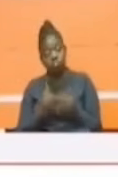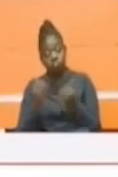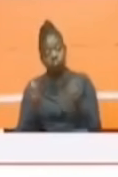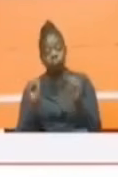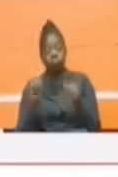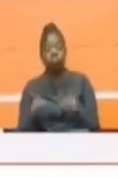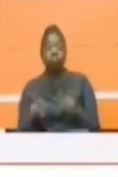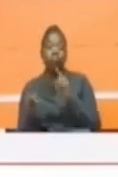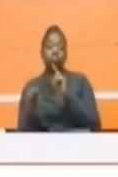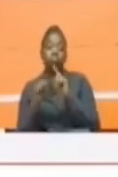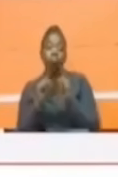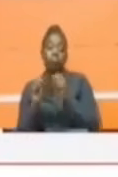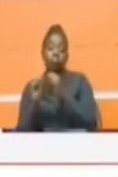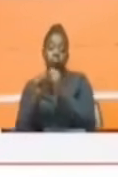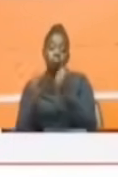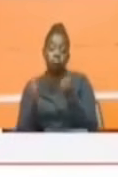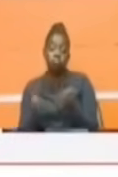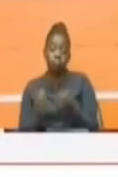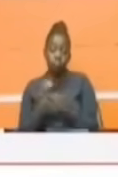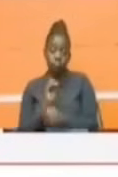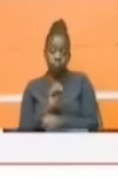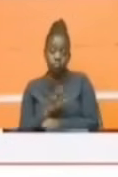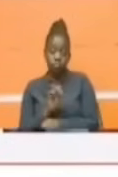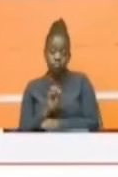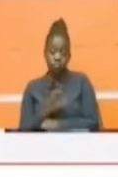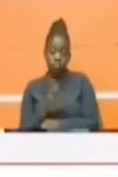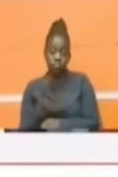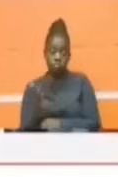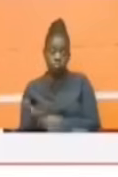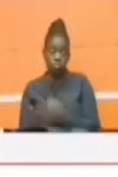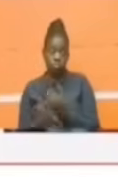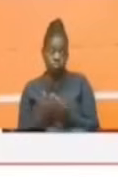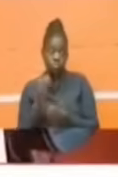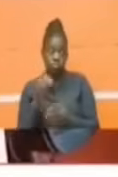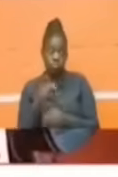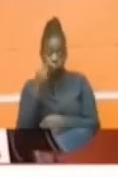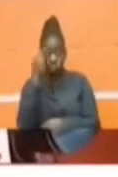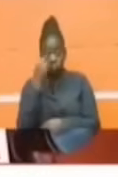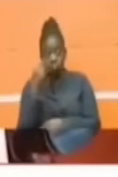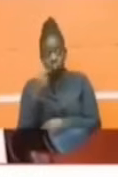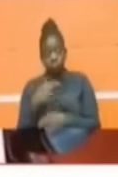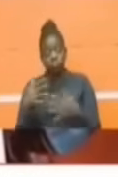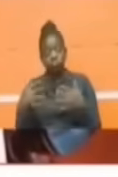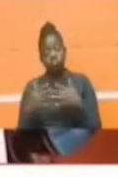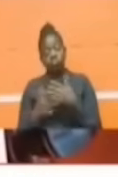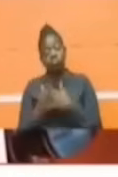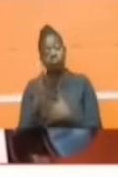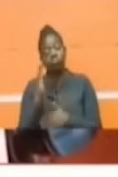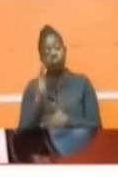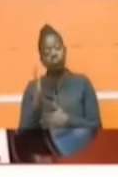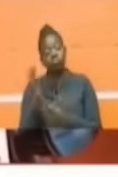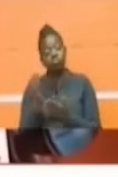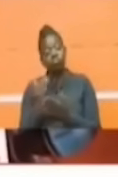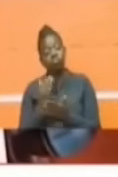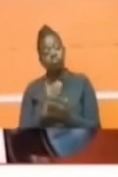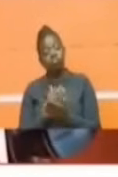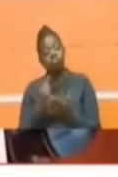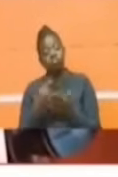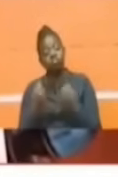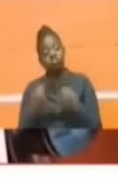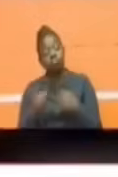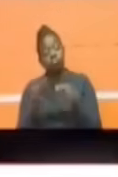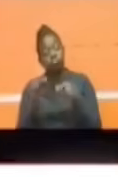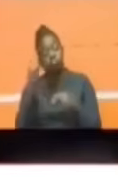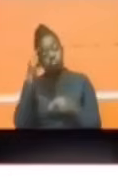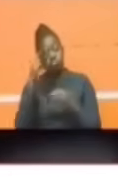kogela na ye No mguli lila Kati no kumukuliza mudini Na wanga achia katuonda Wango mana chia koze sisi ya